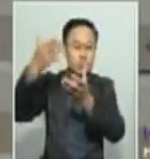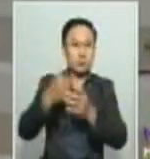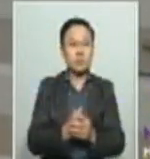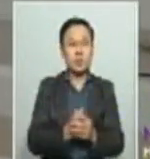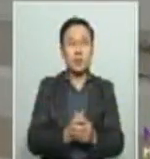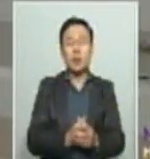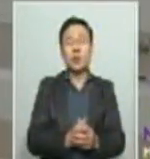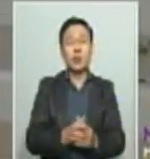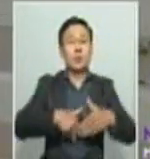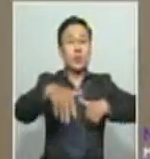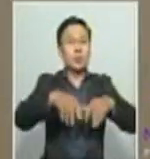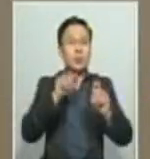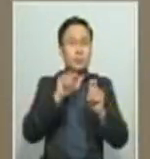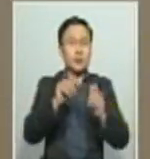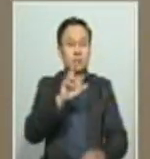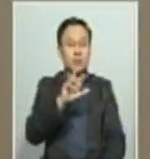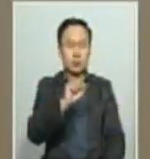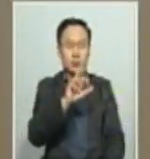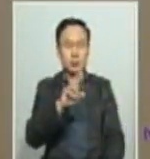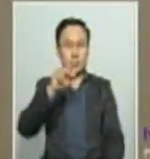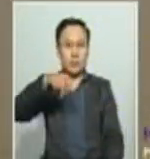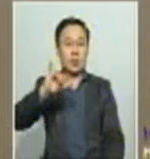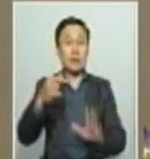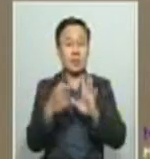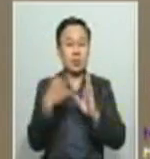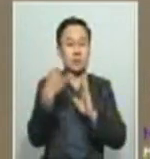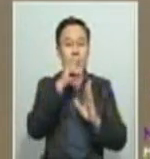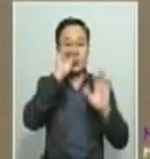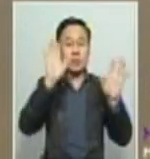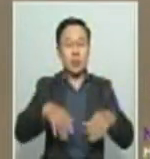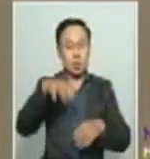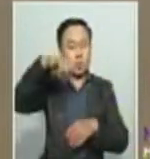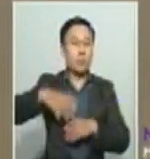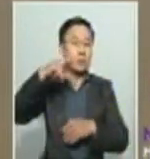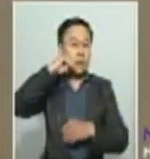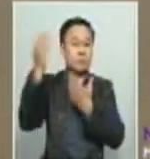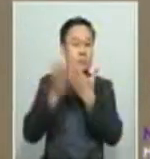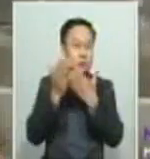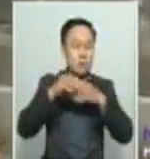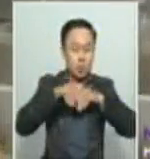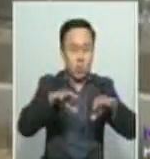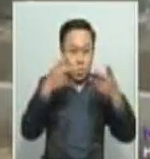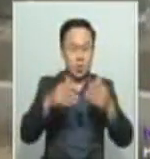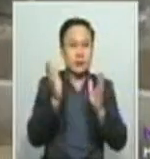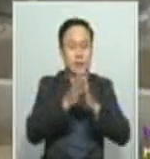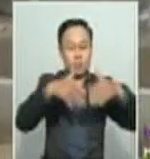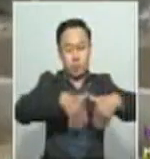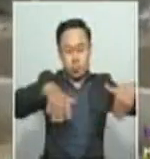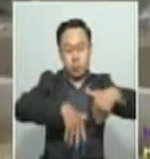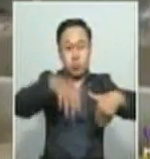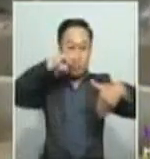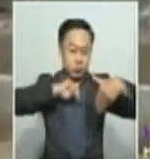ชาวบ้านในอำเภอสัพพยาจังหวัดชัยนาทครับต้องเร่งเก็บข้าวของขึ้นสู่ที่สูงหลังกรมชลประทานแจ้งเตือนว่าจะมีการปล่อยน้ำเพิ่มเพื่อพร่